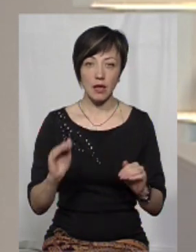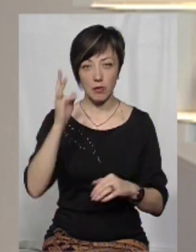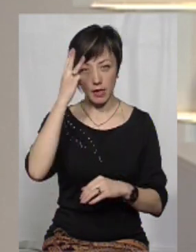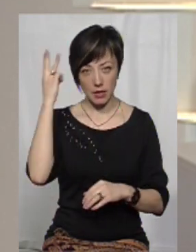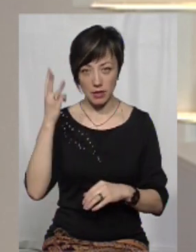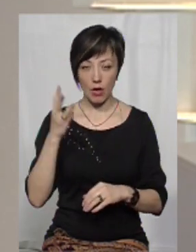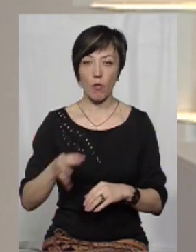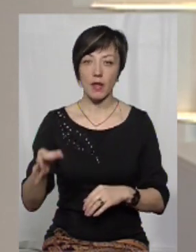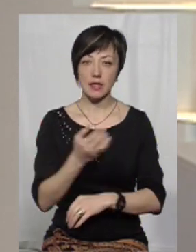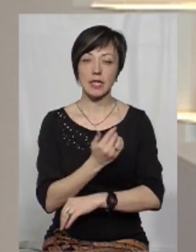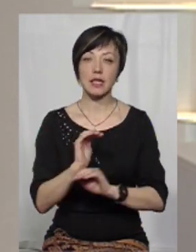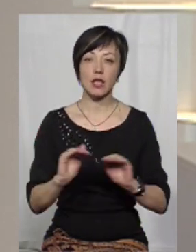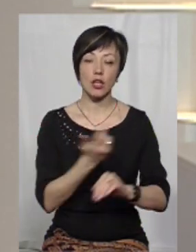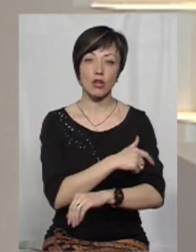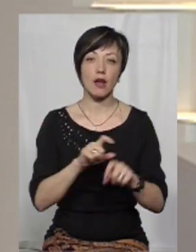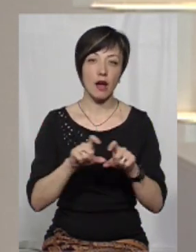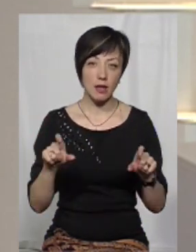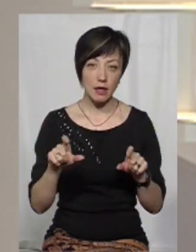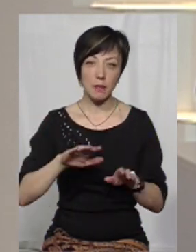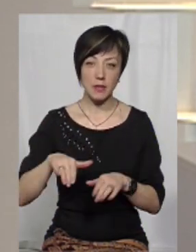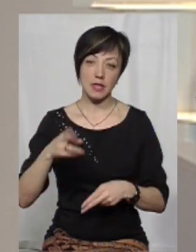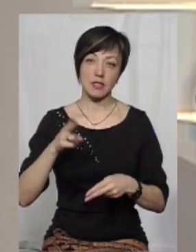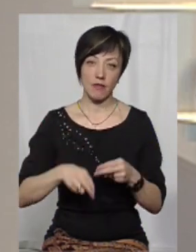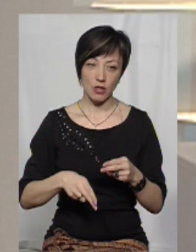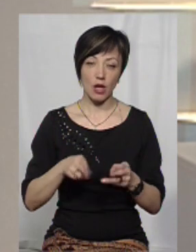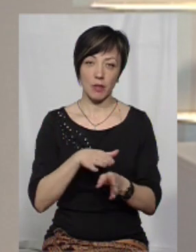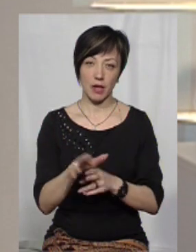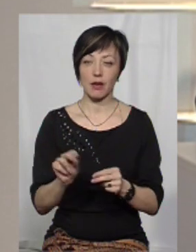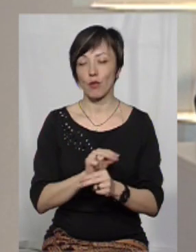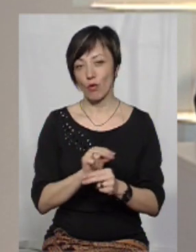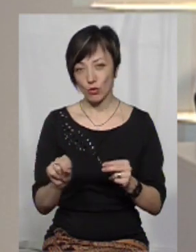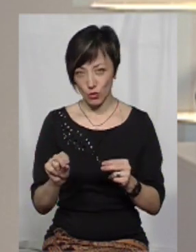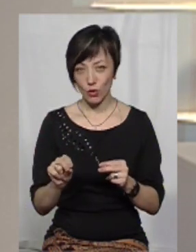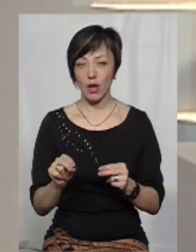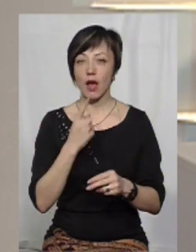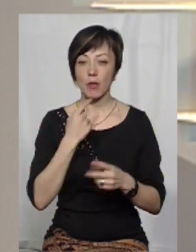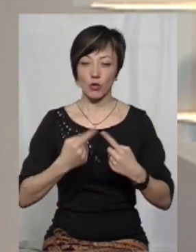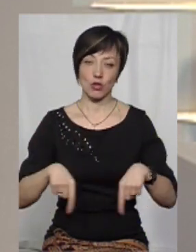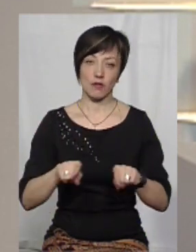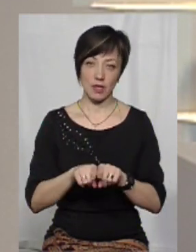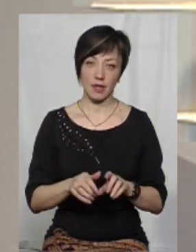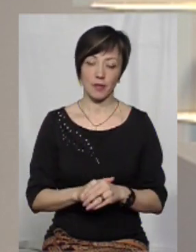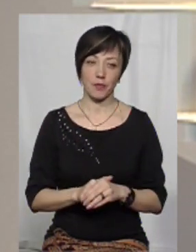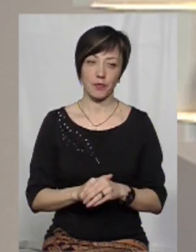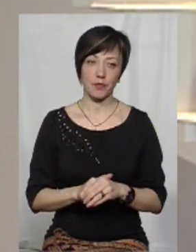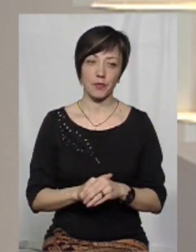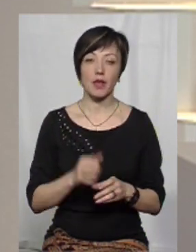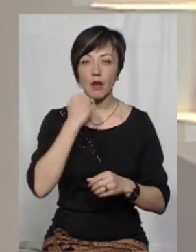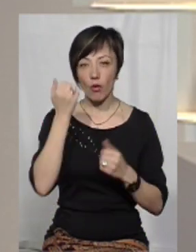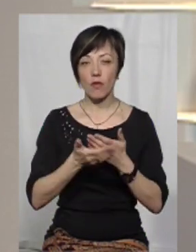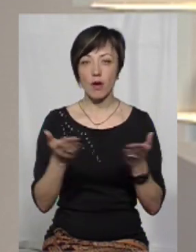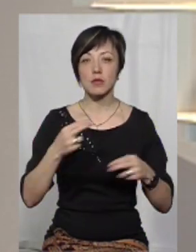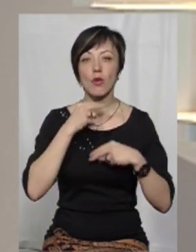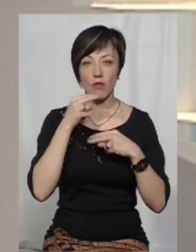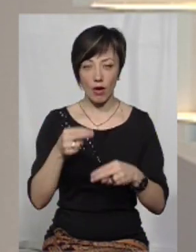у Хмельницькій обласній дитячій лікарні після завершення капітального ремонту гематологічного відділення. Дякую